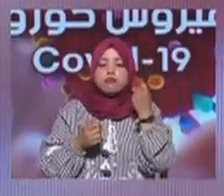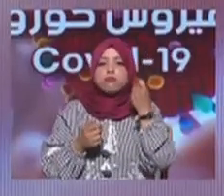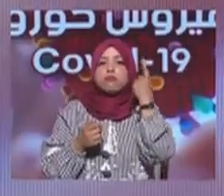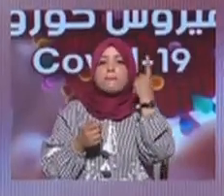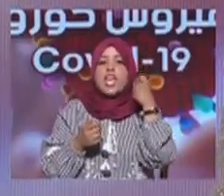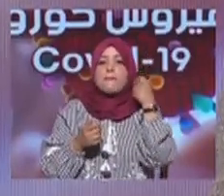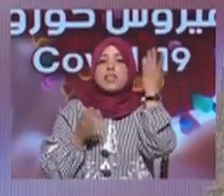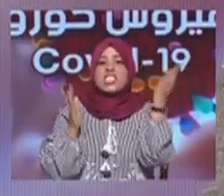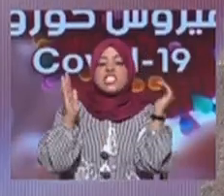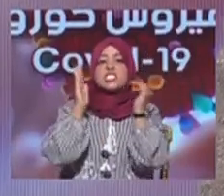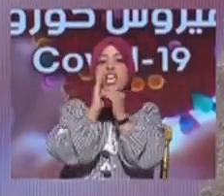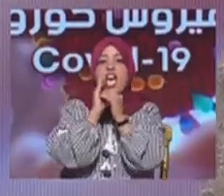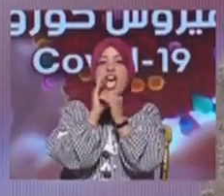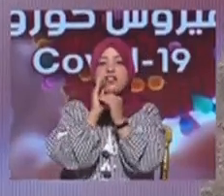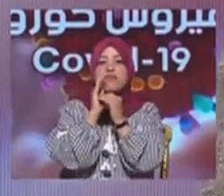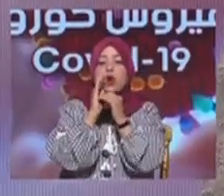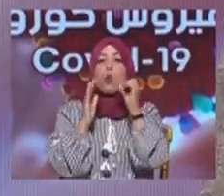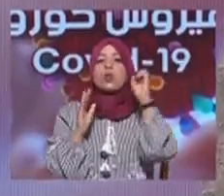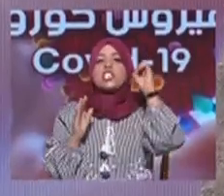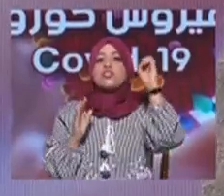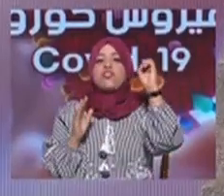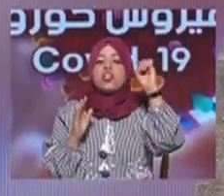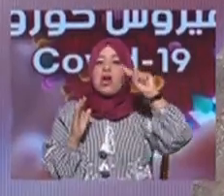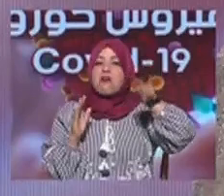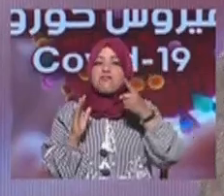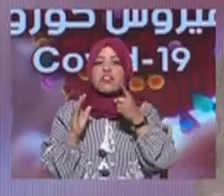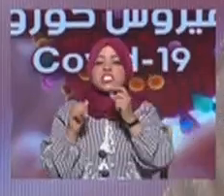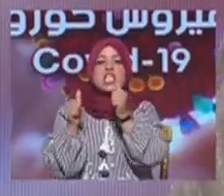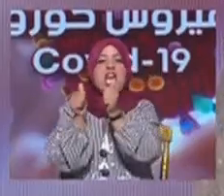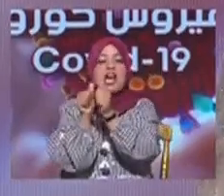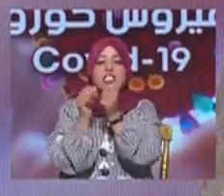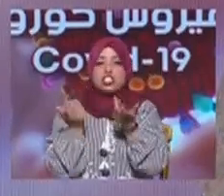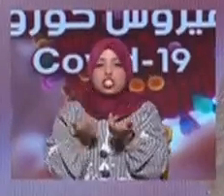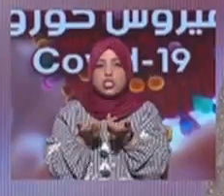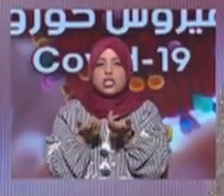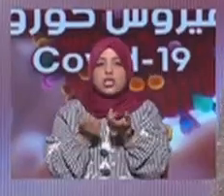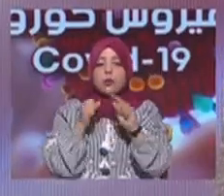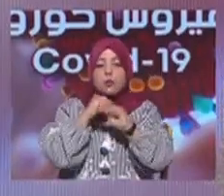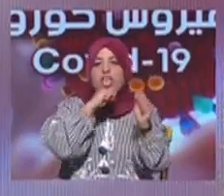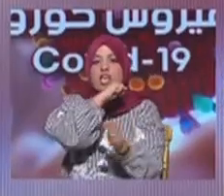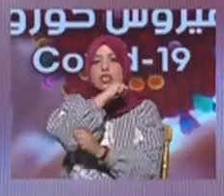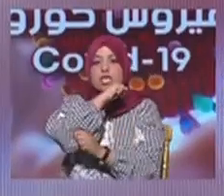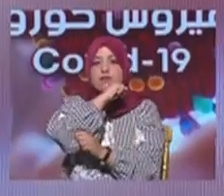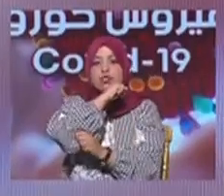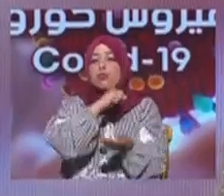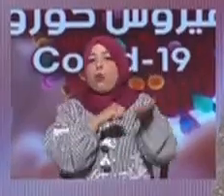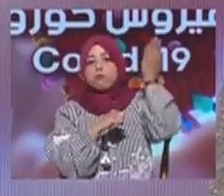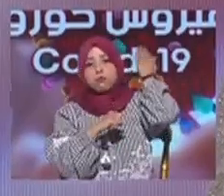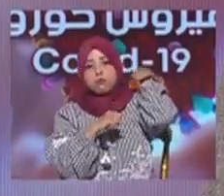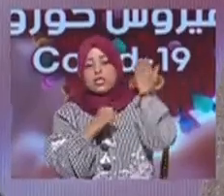شي 0.11 على 100,000 ابيتون الاسبوع اللي تعدى. بالنسبه لنا